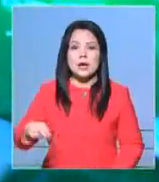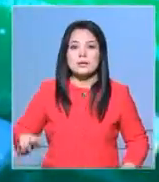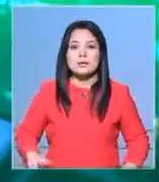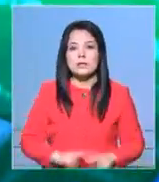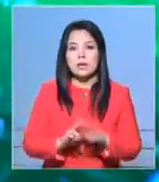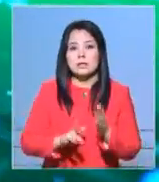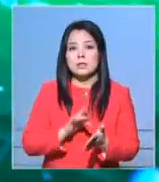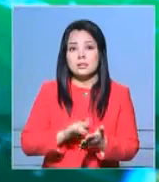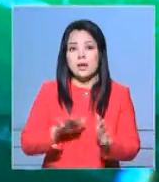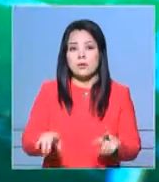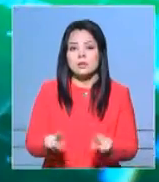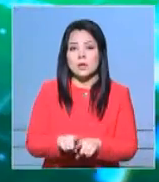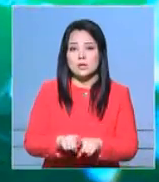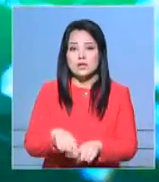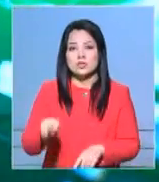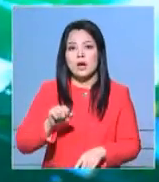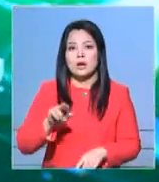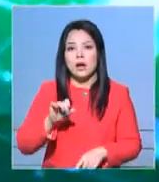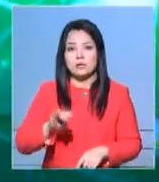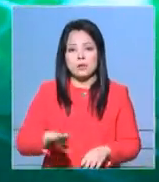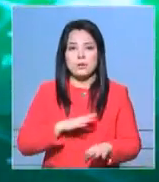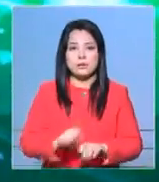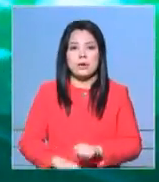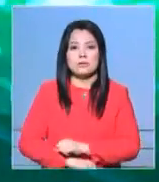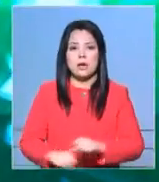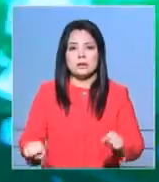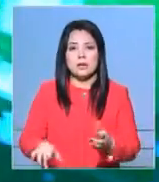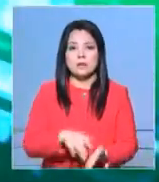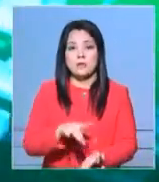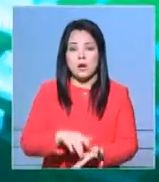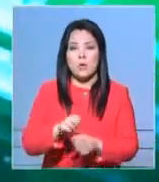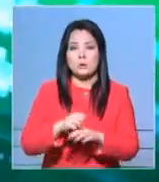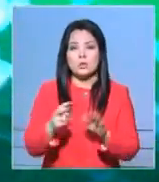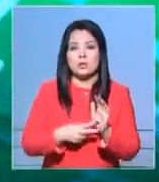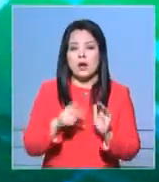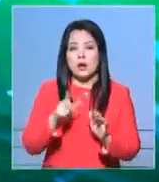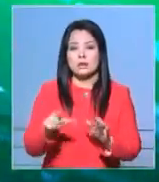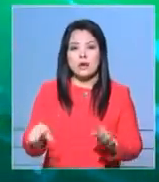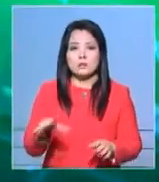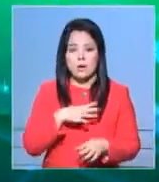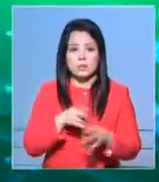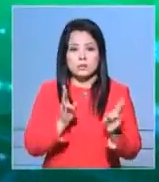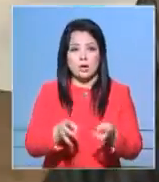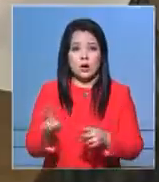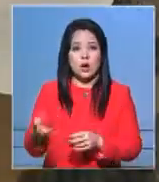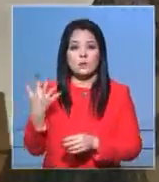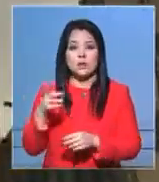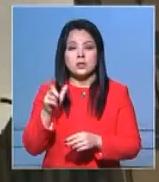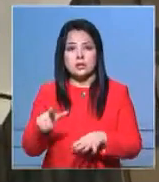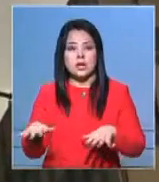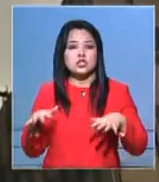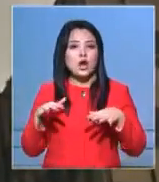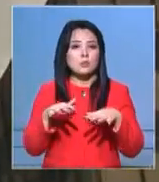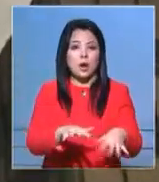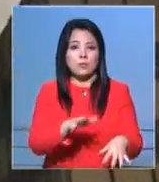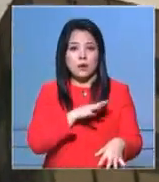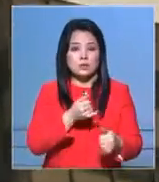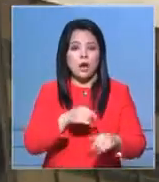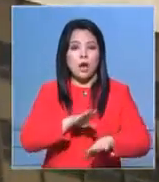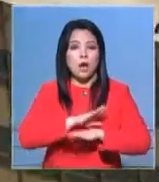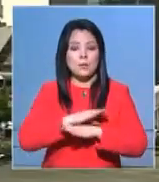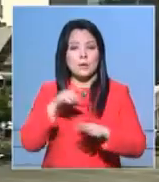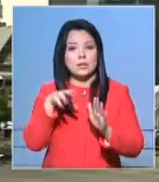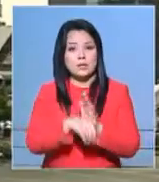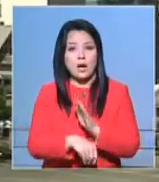Индонезия астанасы Джакартадағы жарылыстардан қаза тапқандар саны 17 адамға жетті. Олардың 5-еуі шабуыл жасағандар. Бұдан басқа марқұмдар